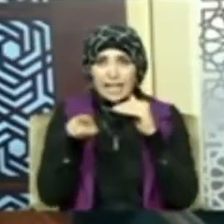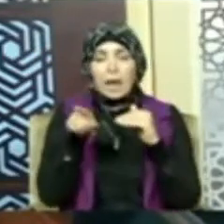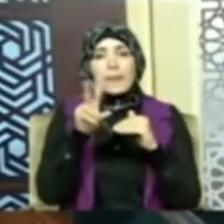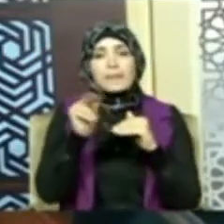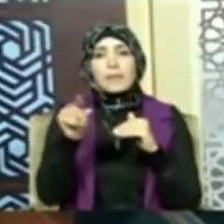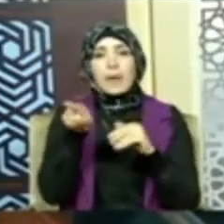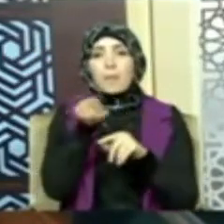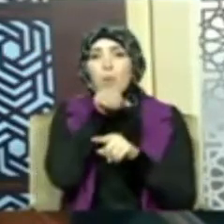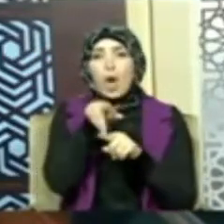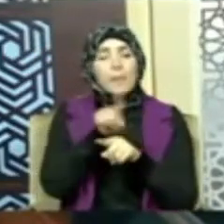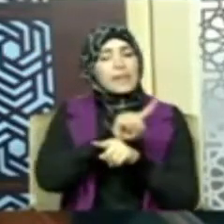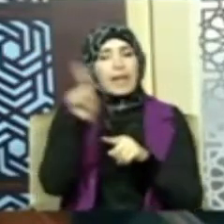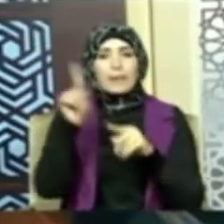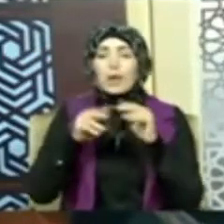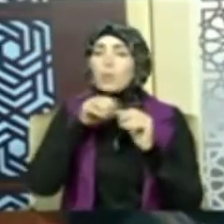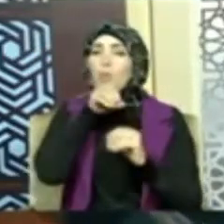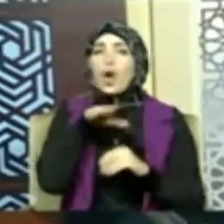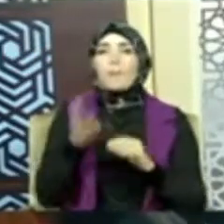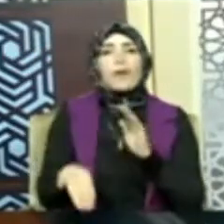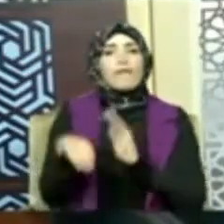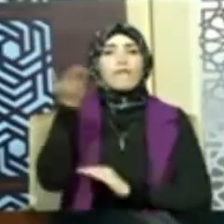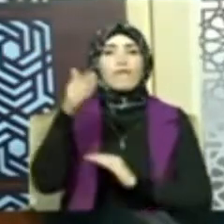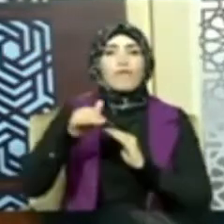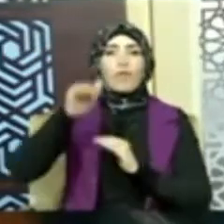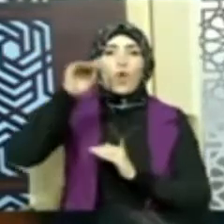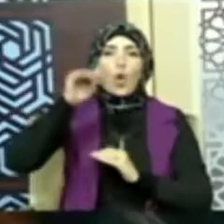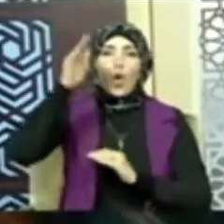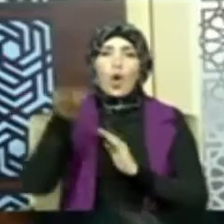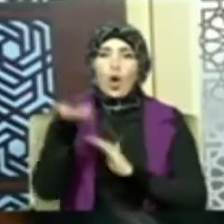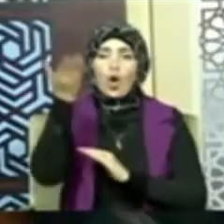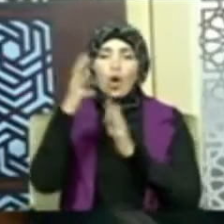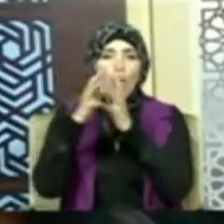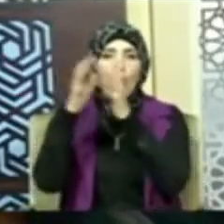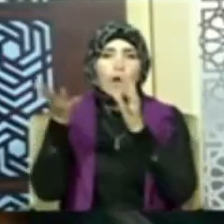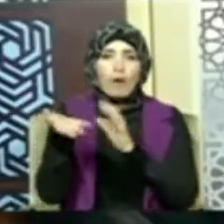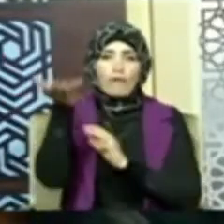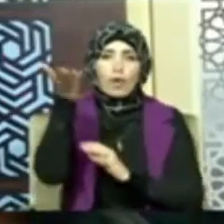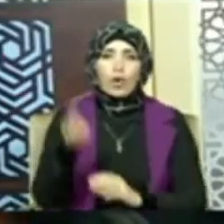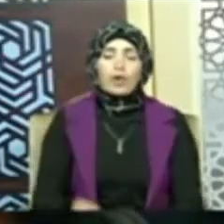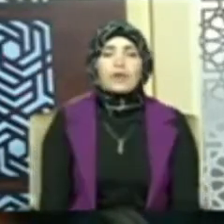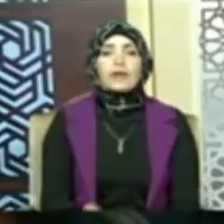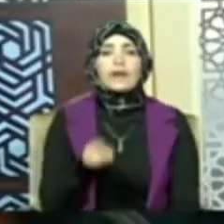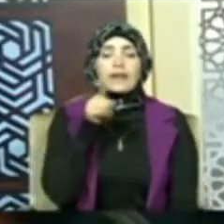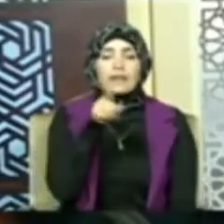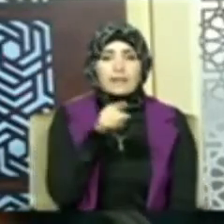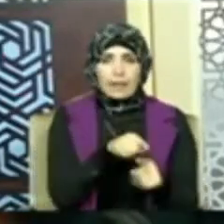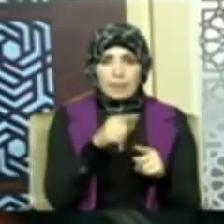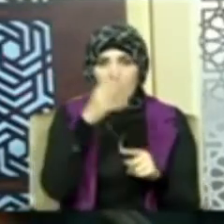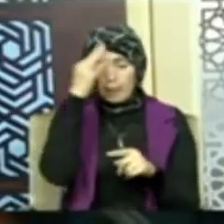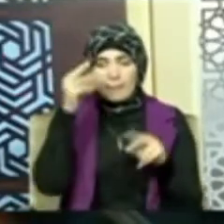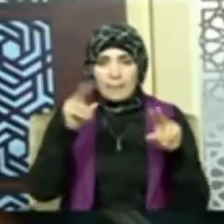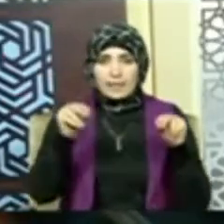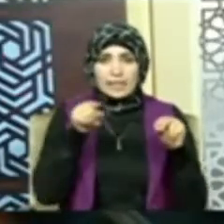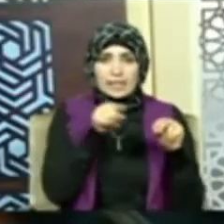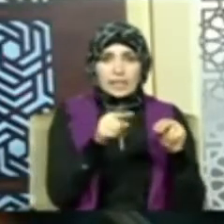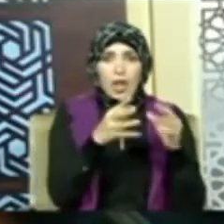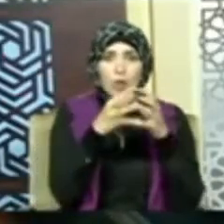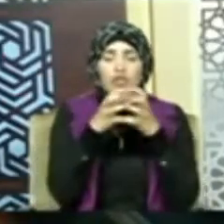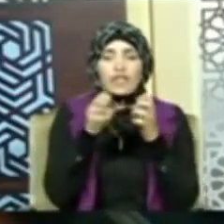سنا منك دونهم وسناء. إنما مثلوا صفاتك